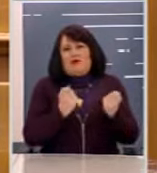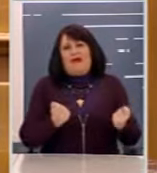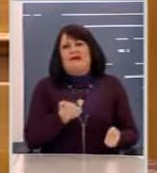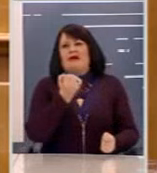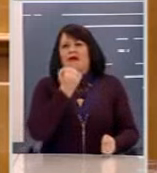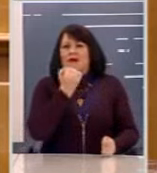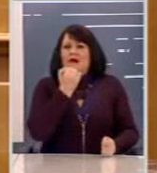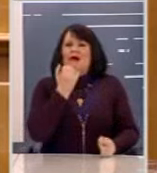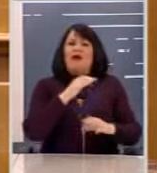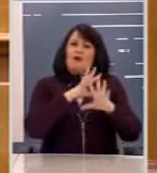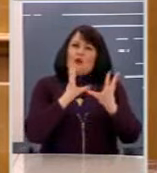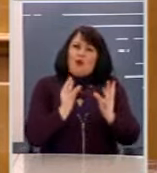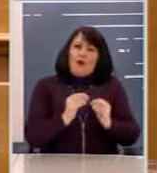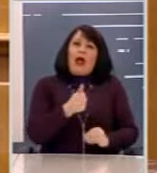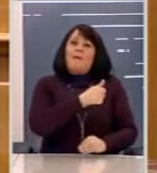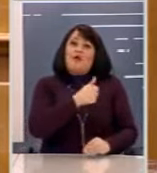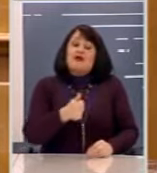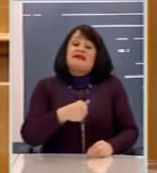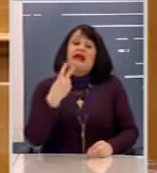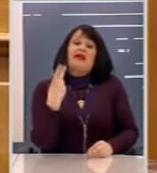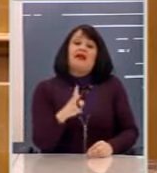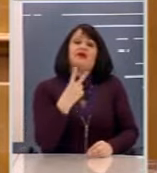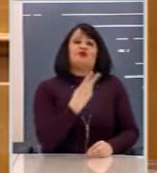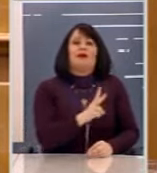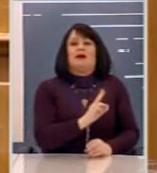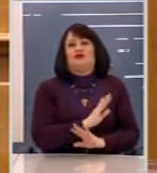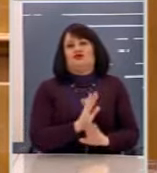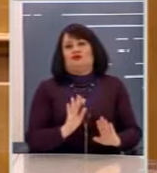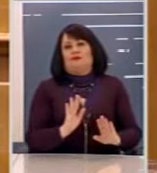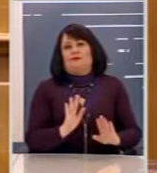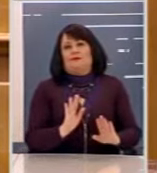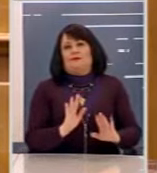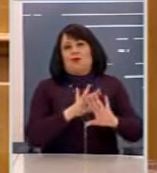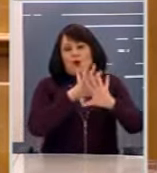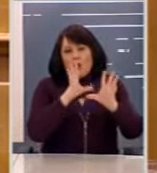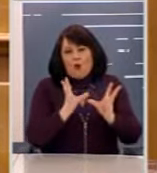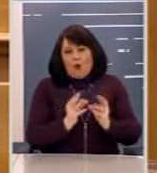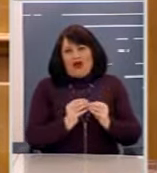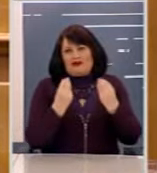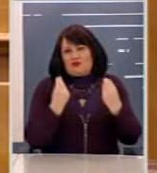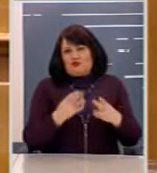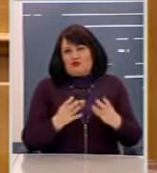είναι αποκλειστικά δική σας. Αυτό που θα συζητήσουμε